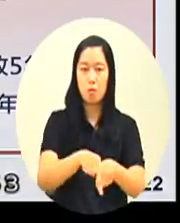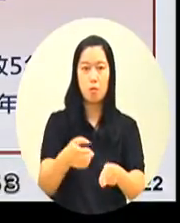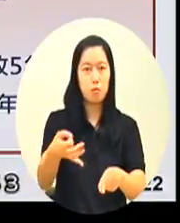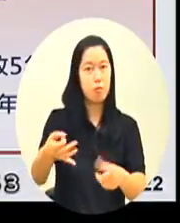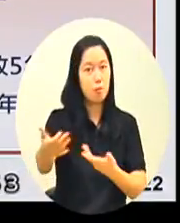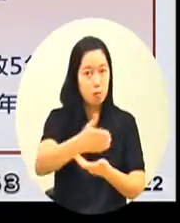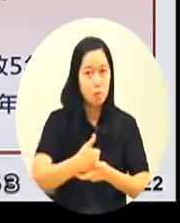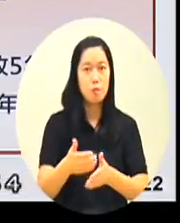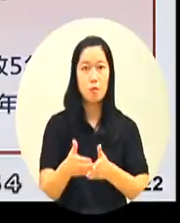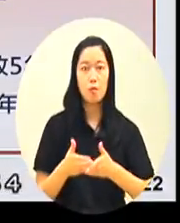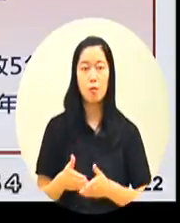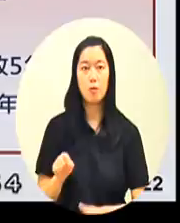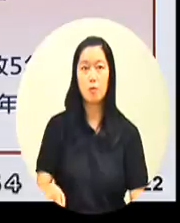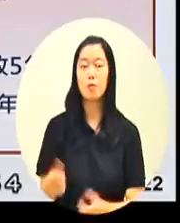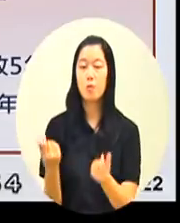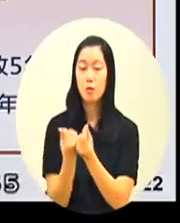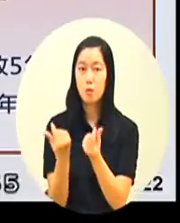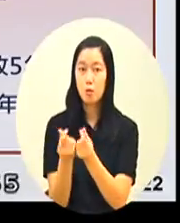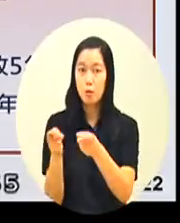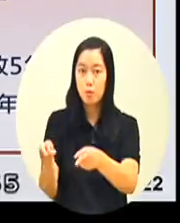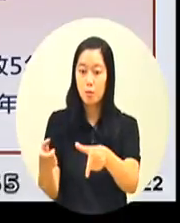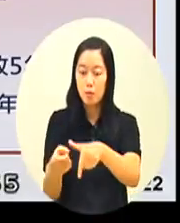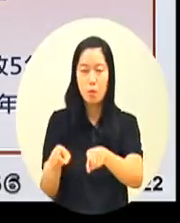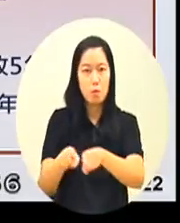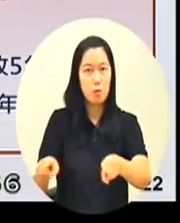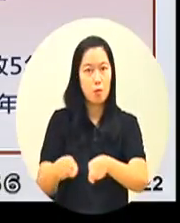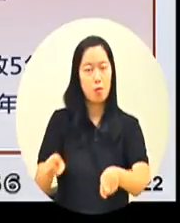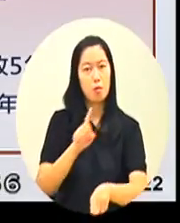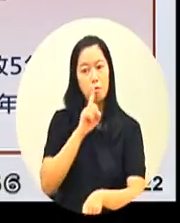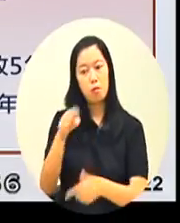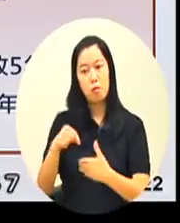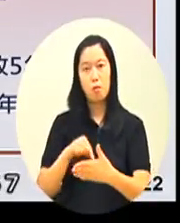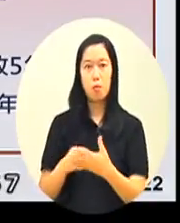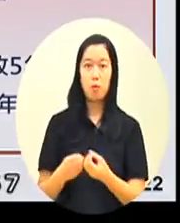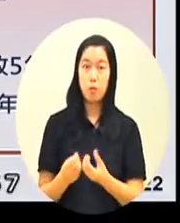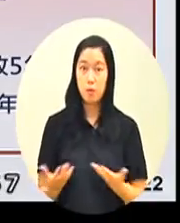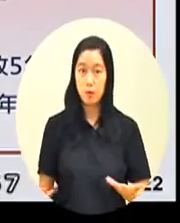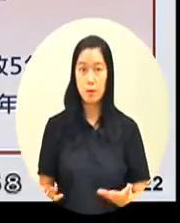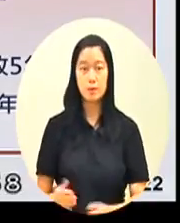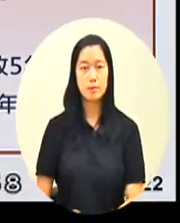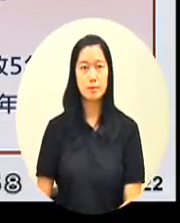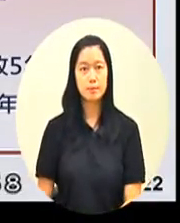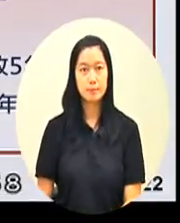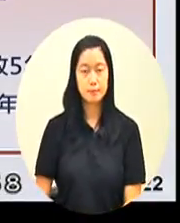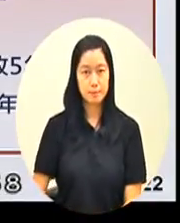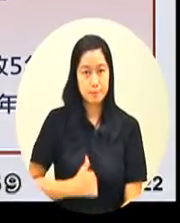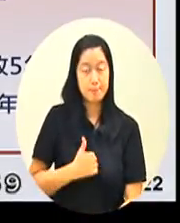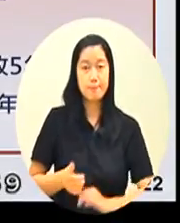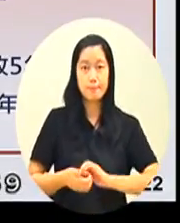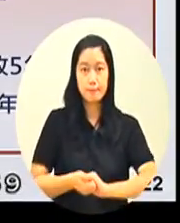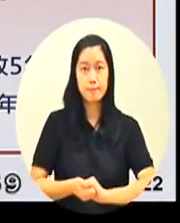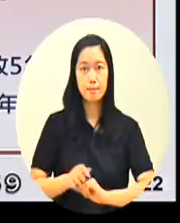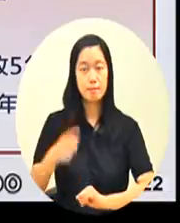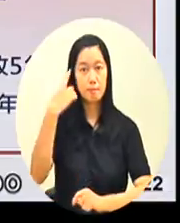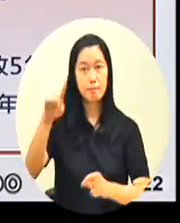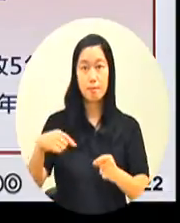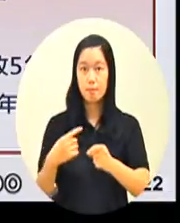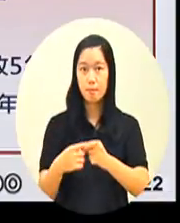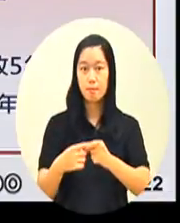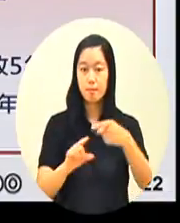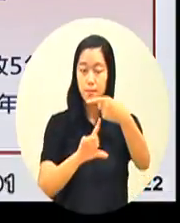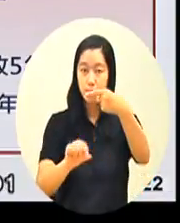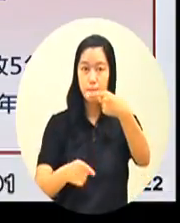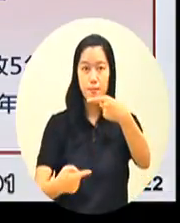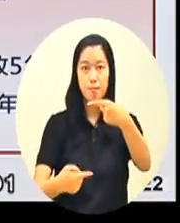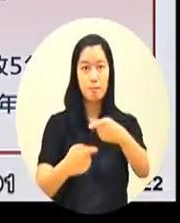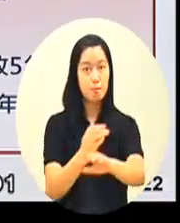对一般的公平来讲也说不过去，所以我们已经决定在明年的1月1日